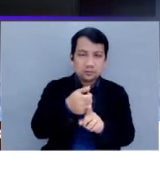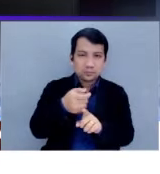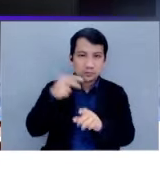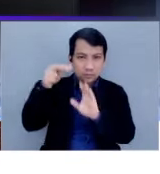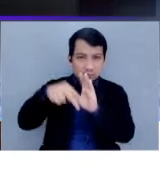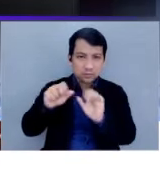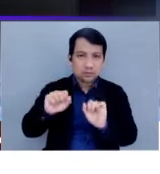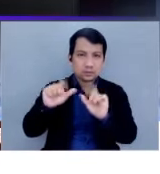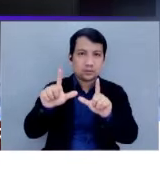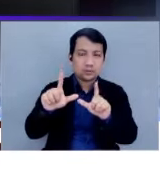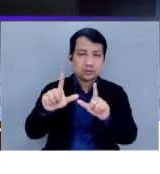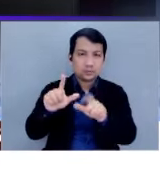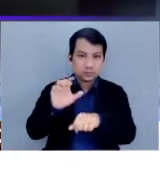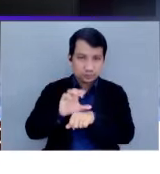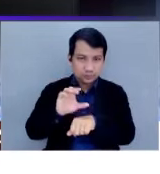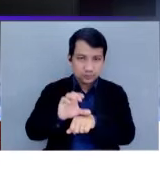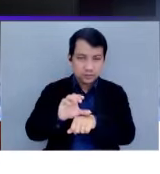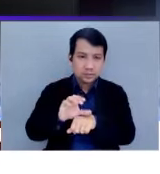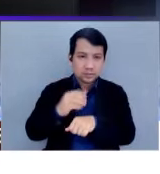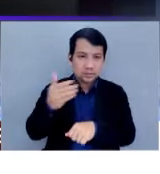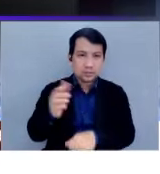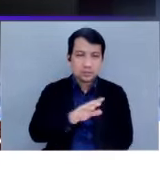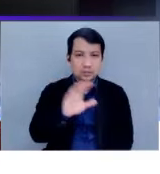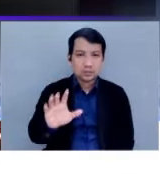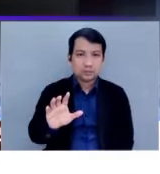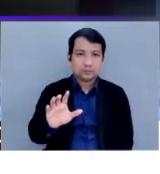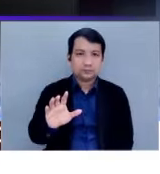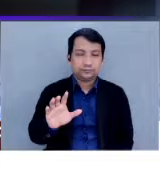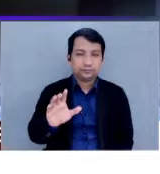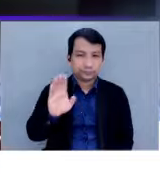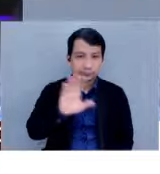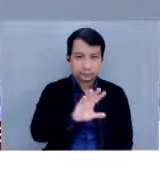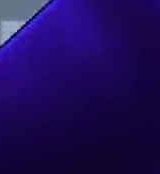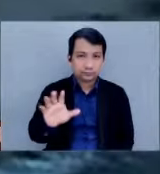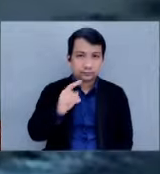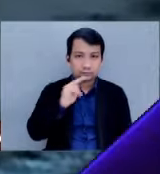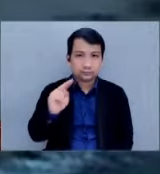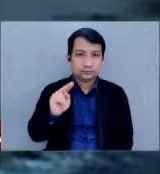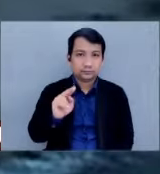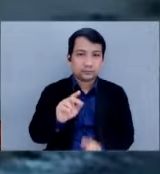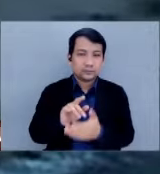ng simbahan. Yan at iba pa sa Frontline News Abroad.